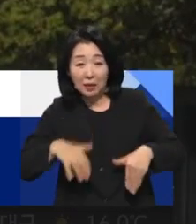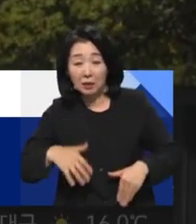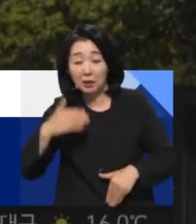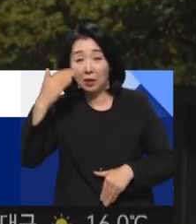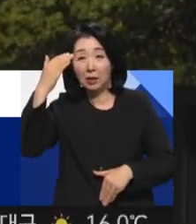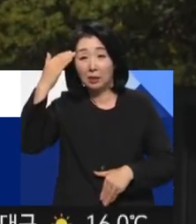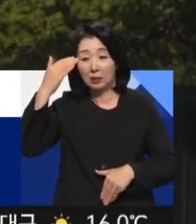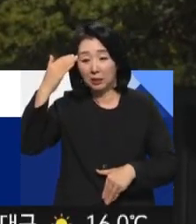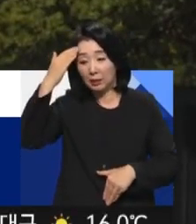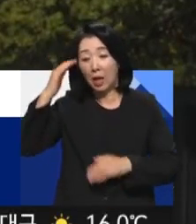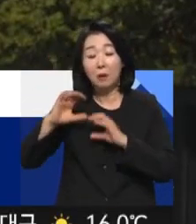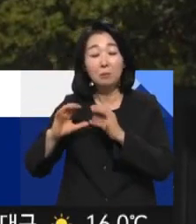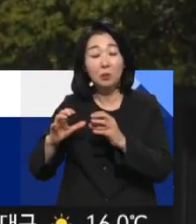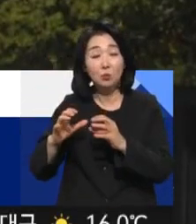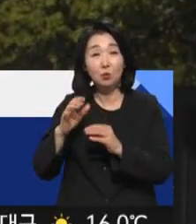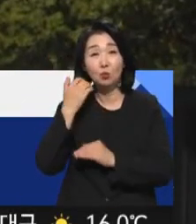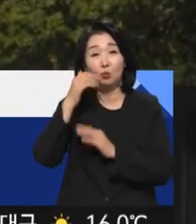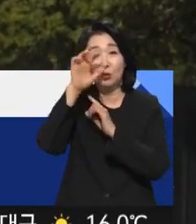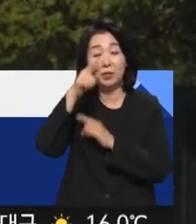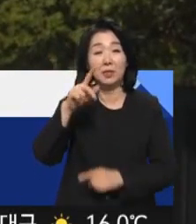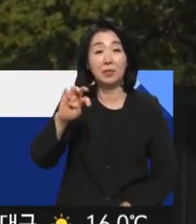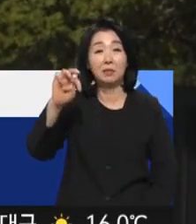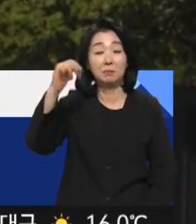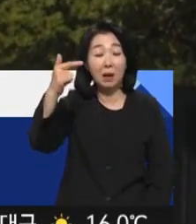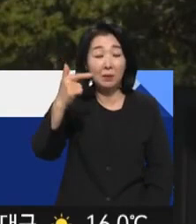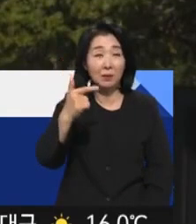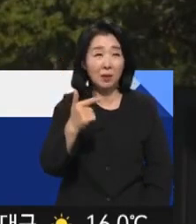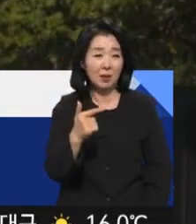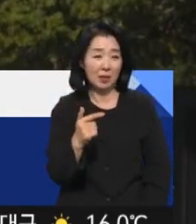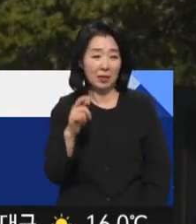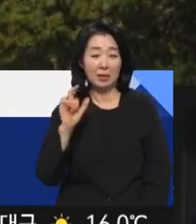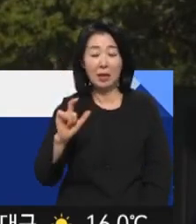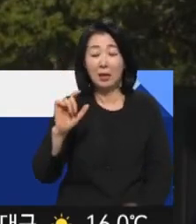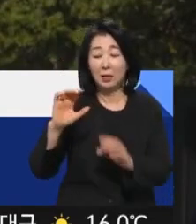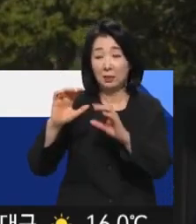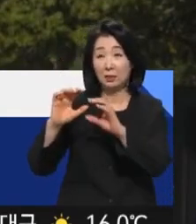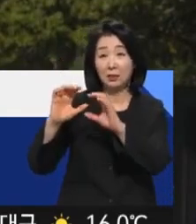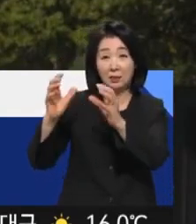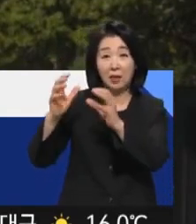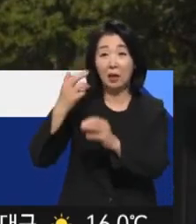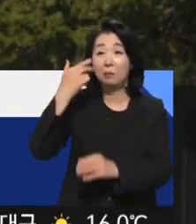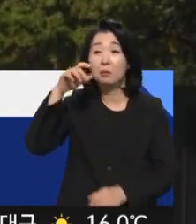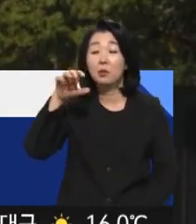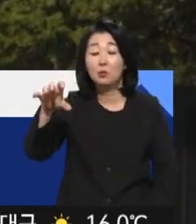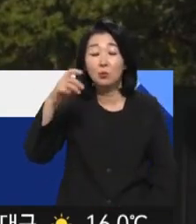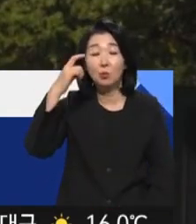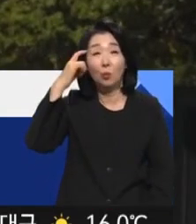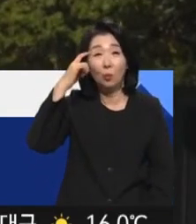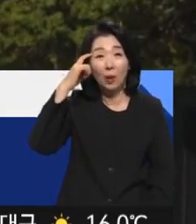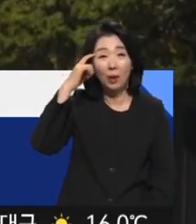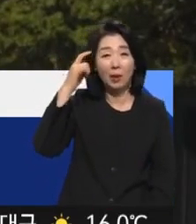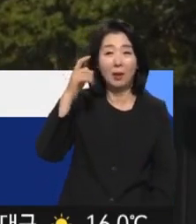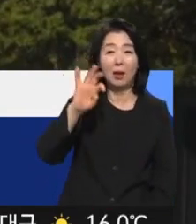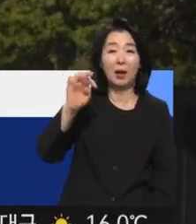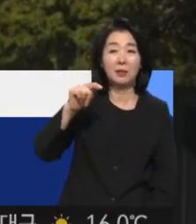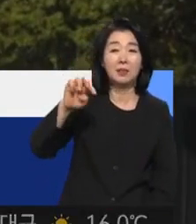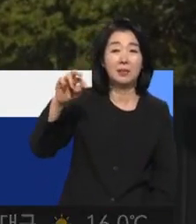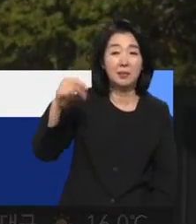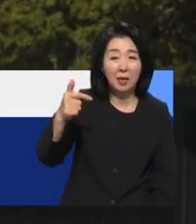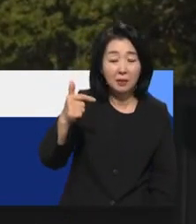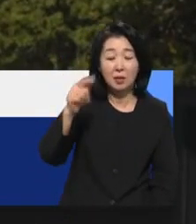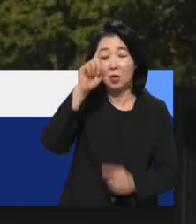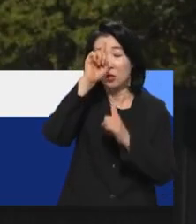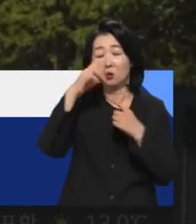대통령이었던 이승만은 전후 최강국인 미국의 아이젠하워 정부와 치열하고 때로는 서로